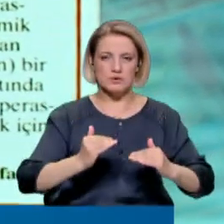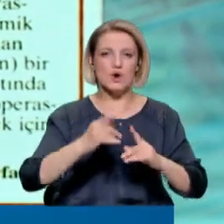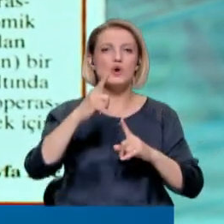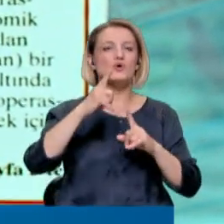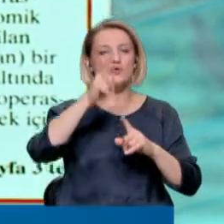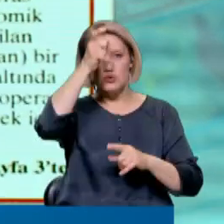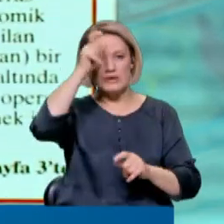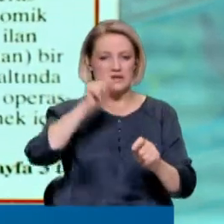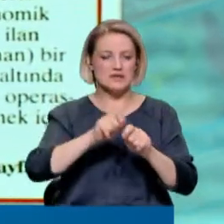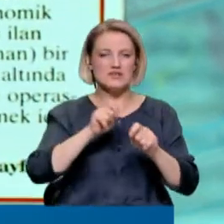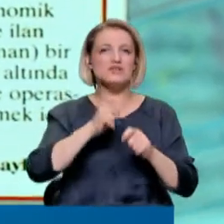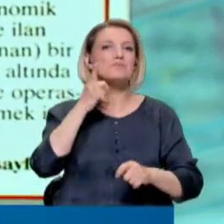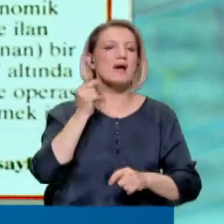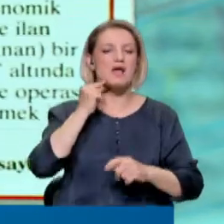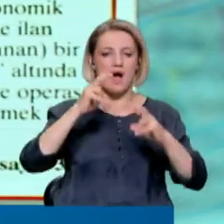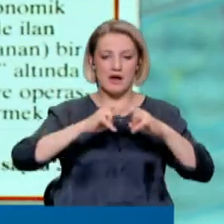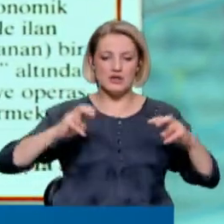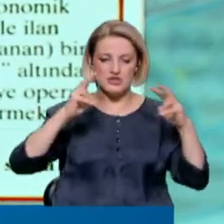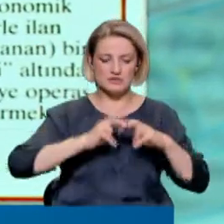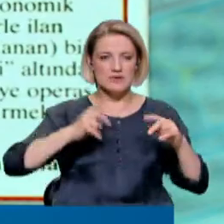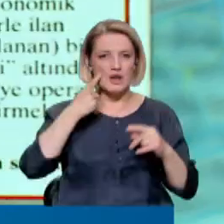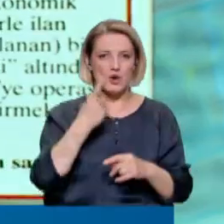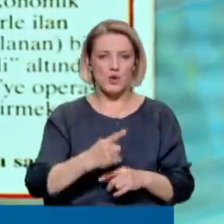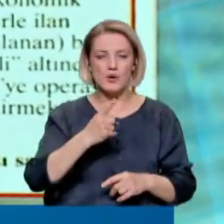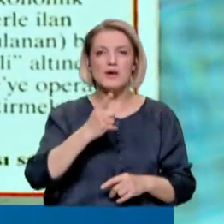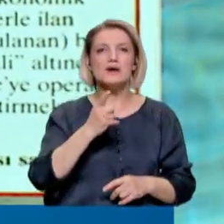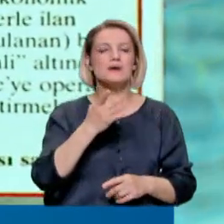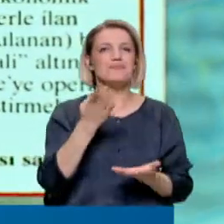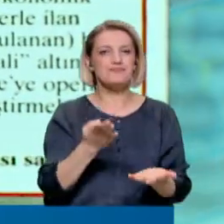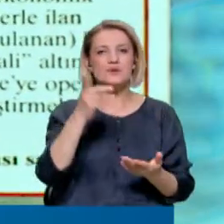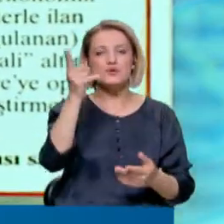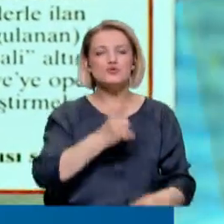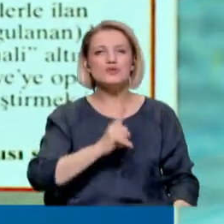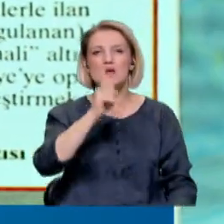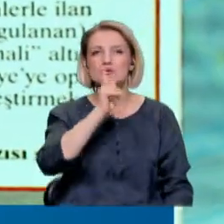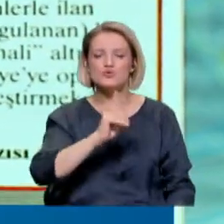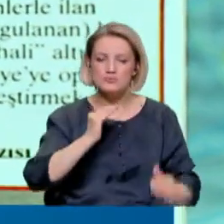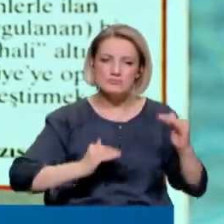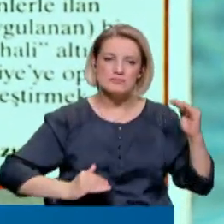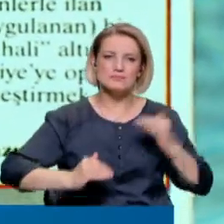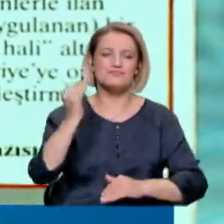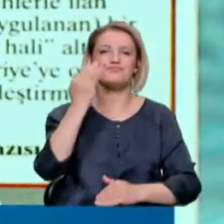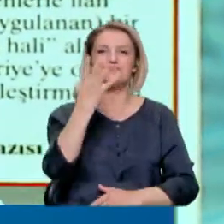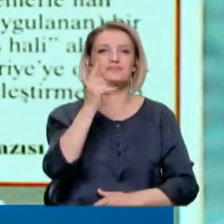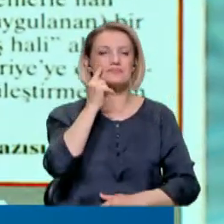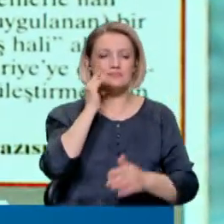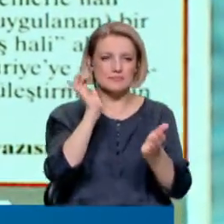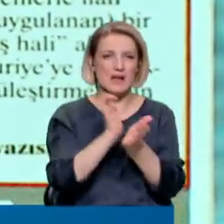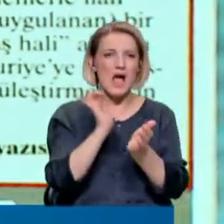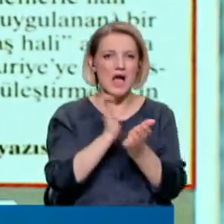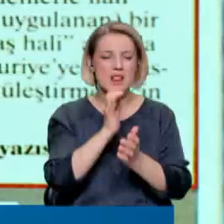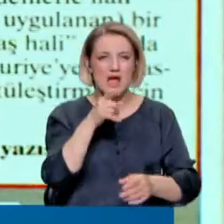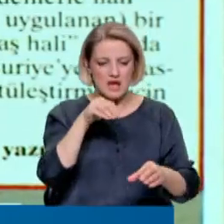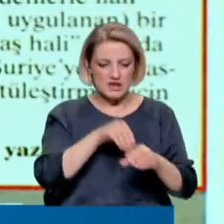araştırmasına göre yıllık gıda gıda enflasyonu yüzde yüzü açtı dört kişilik bir aile için yoksulluk sınırı